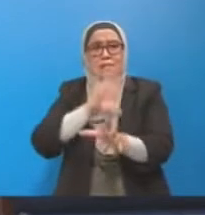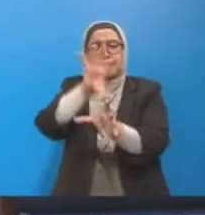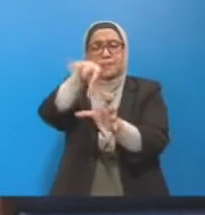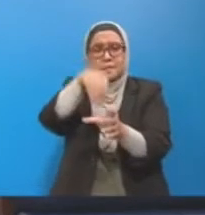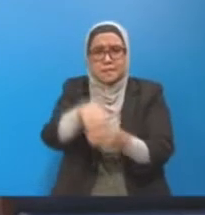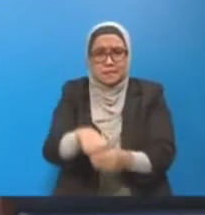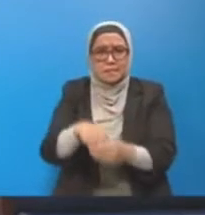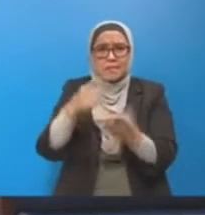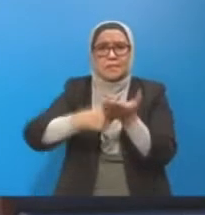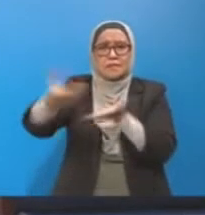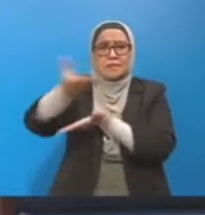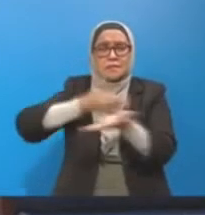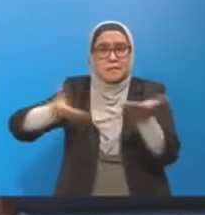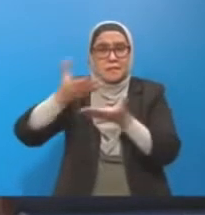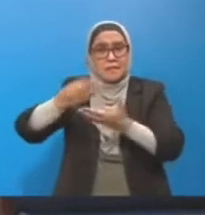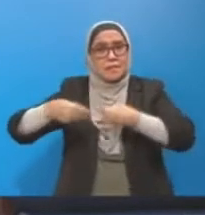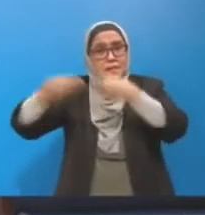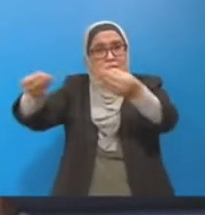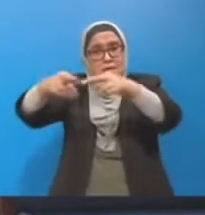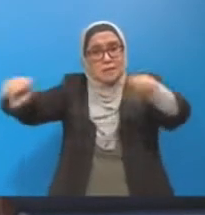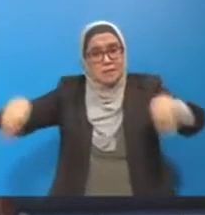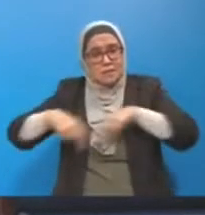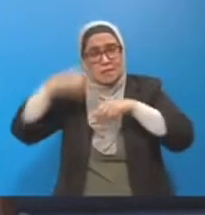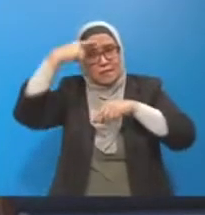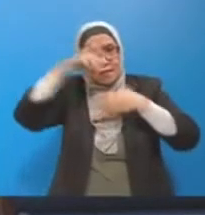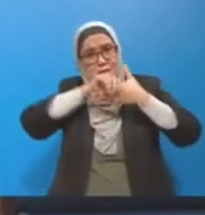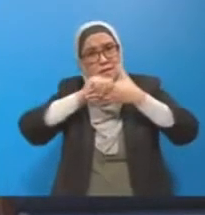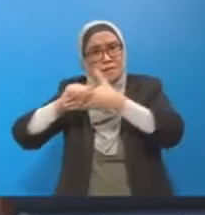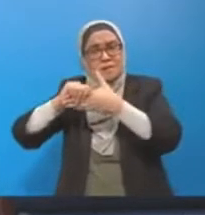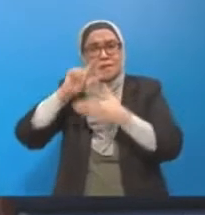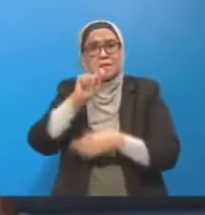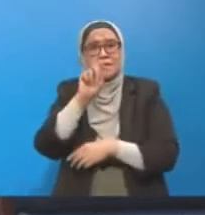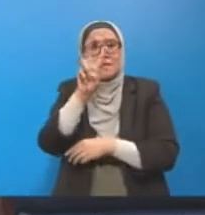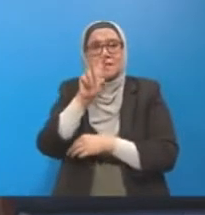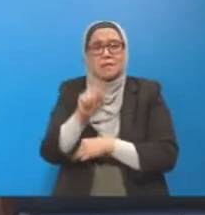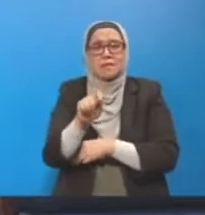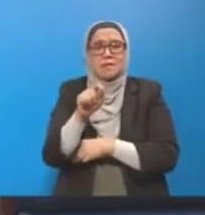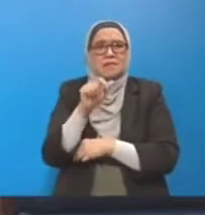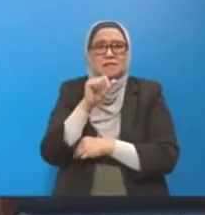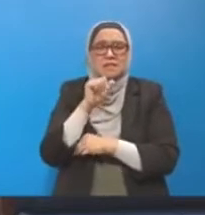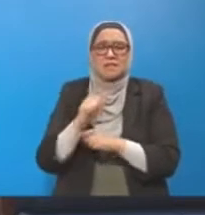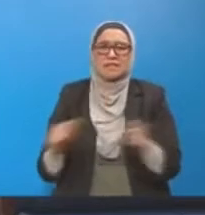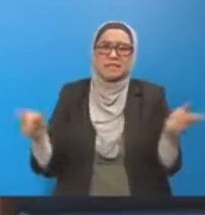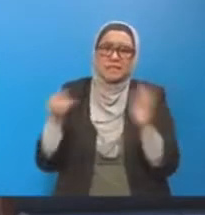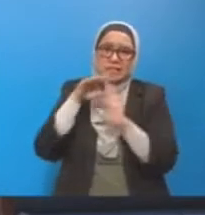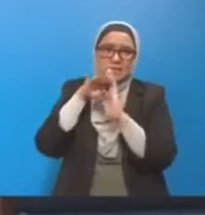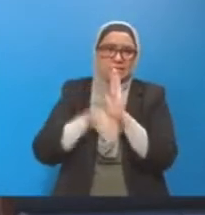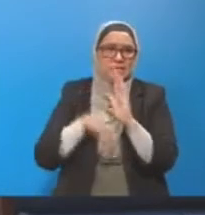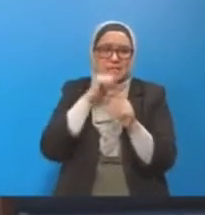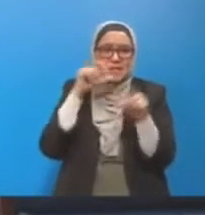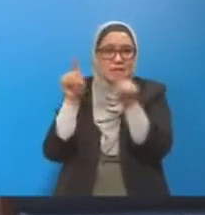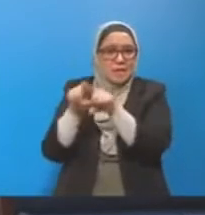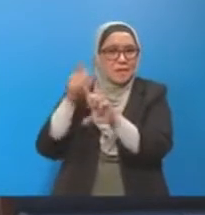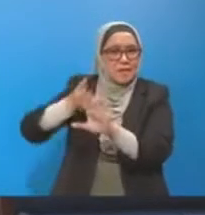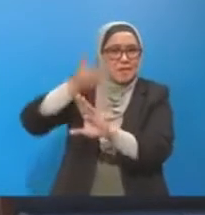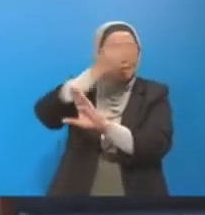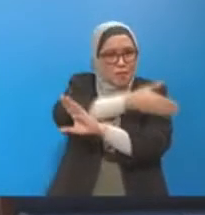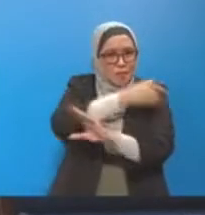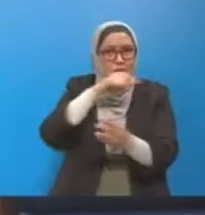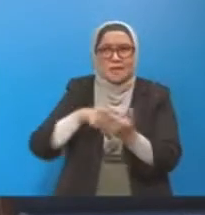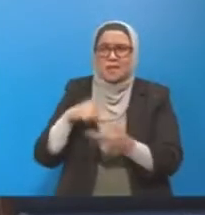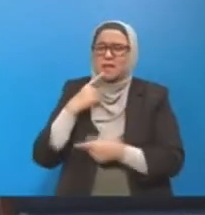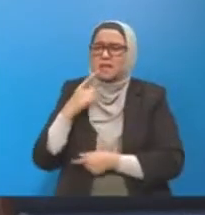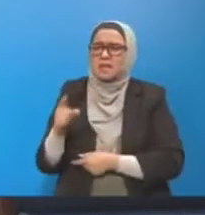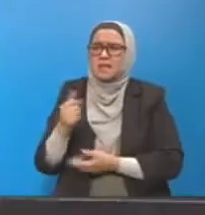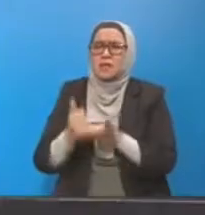memberikan mereka ruang untuk menerjuni Tibet agak kurang tidak seperti sebelum ini semoga setan itu tolong